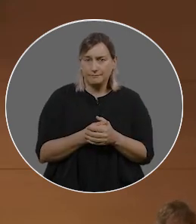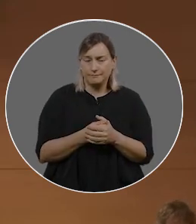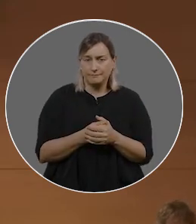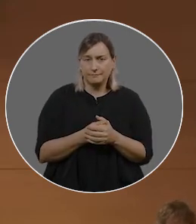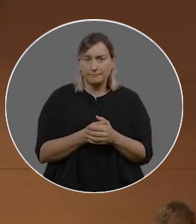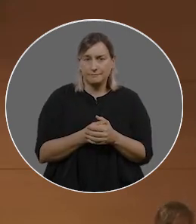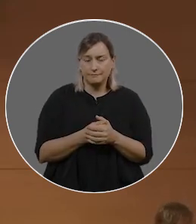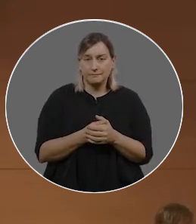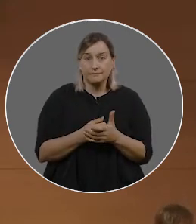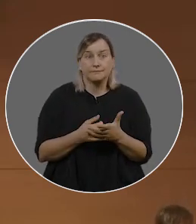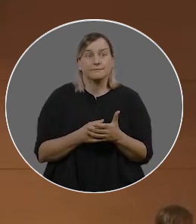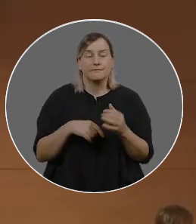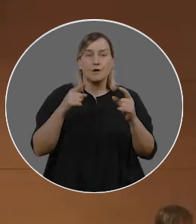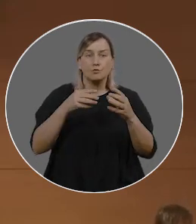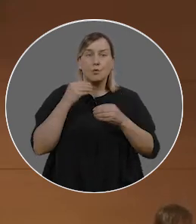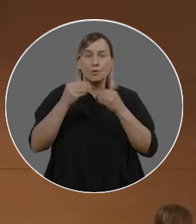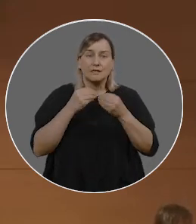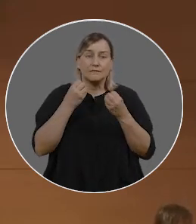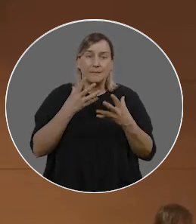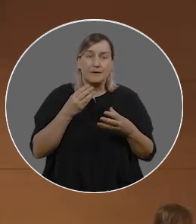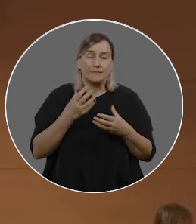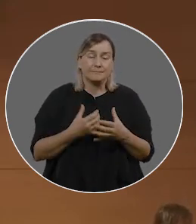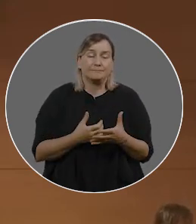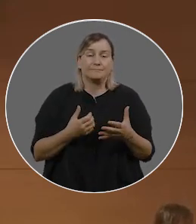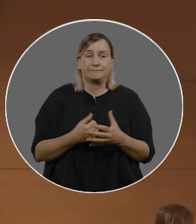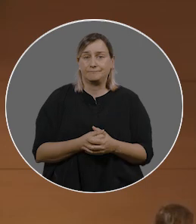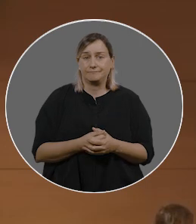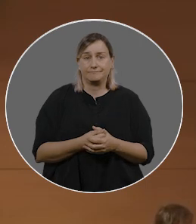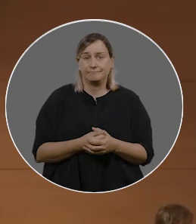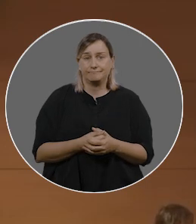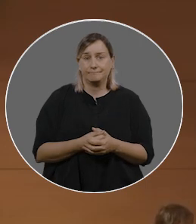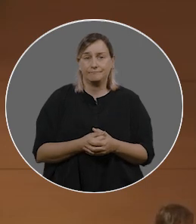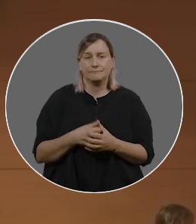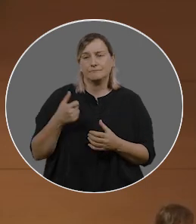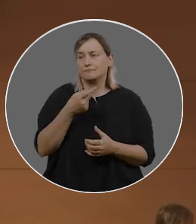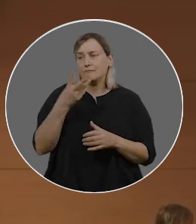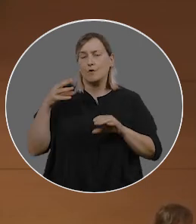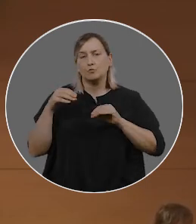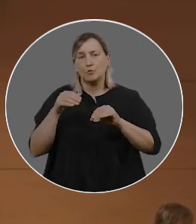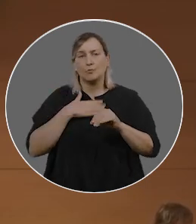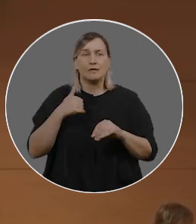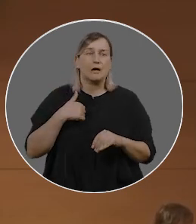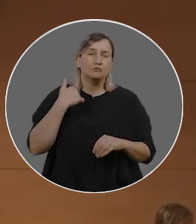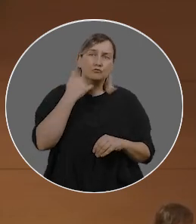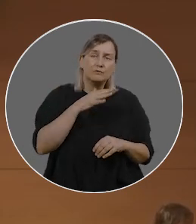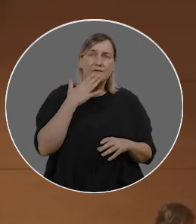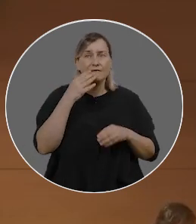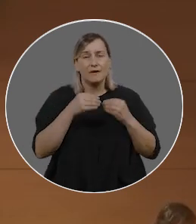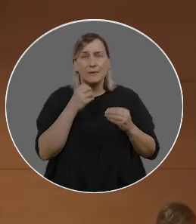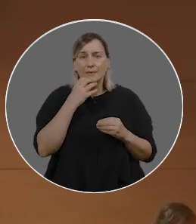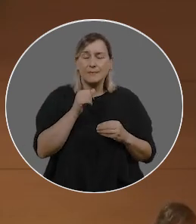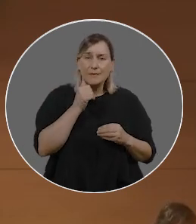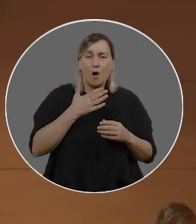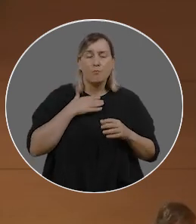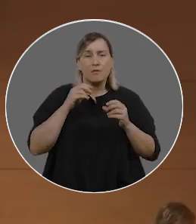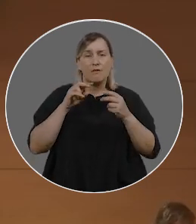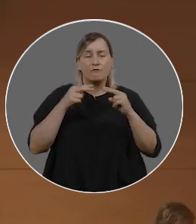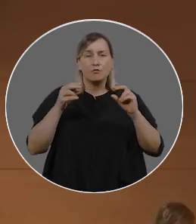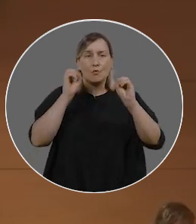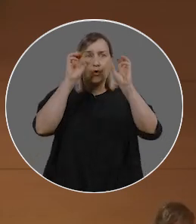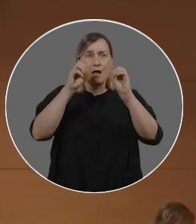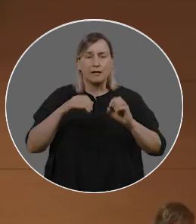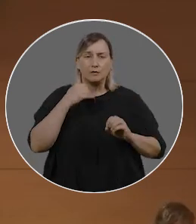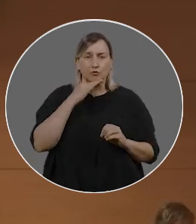i que bueno, que tu ho estàs fent bé. Perquè clar, hi ha usuaris que potser diuen és que jo no sé si és que no sé omplir